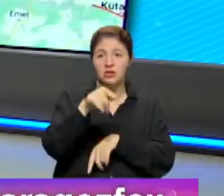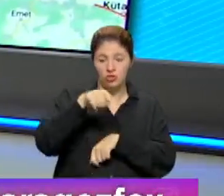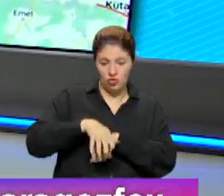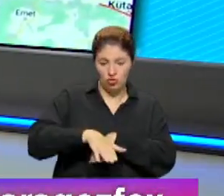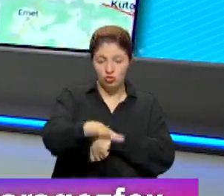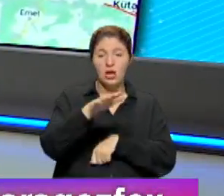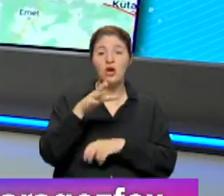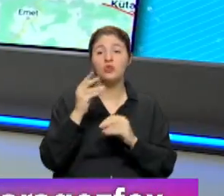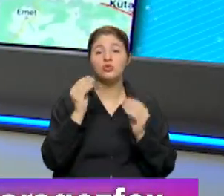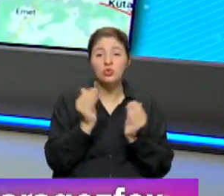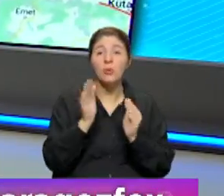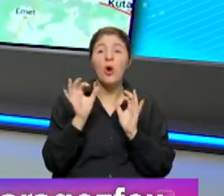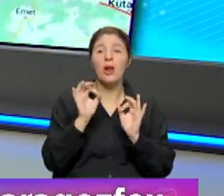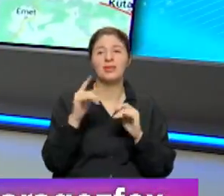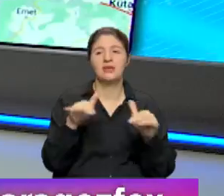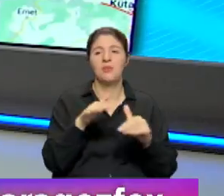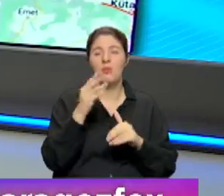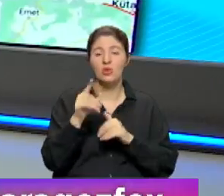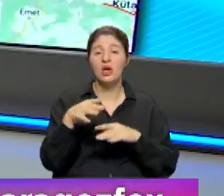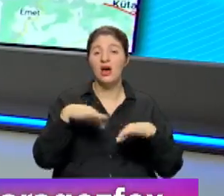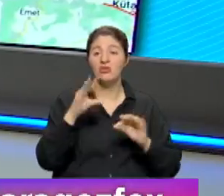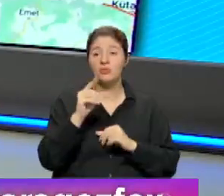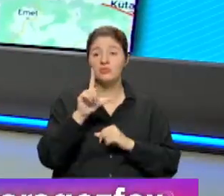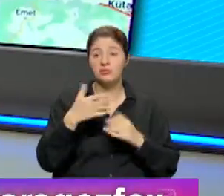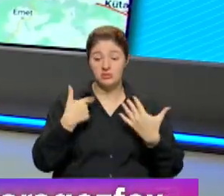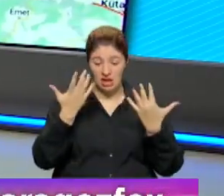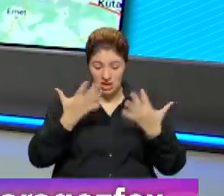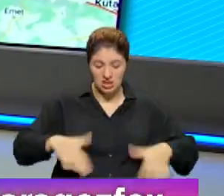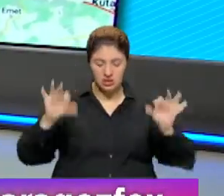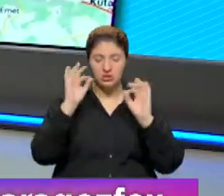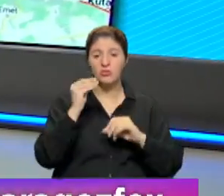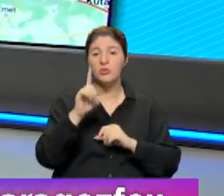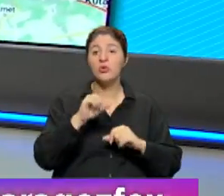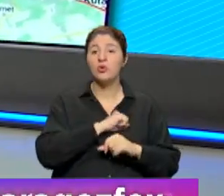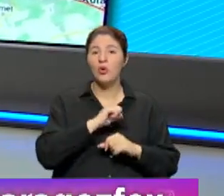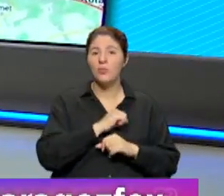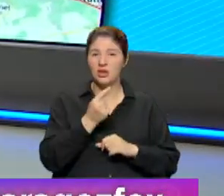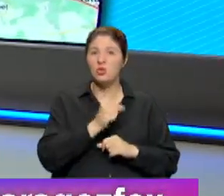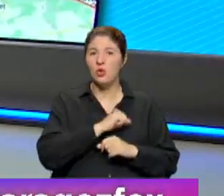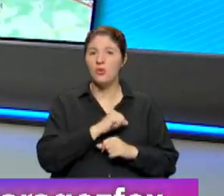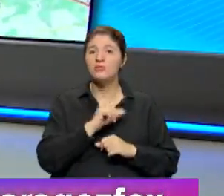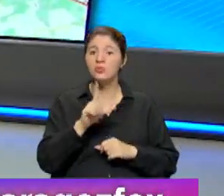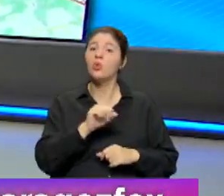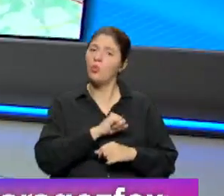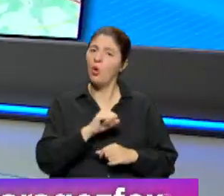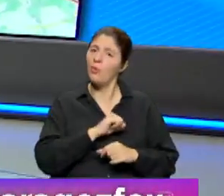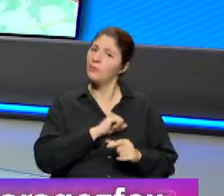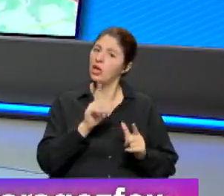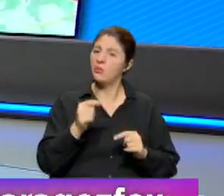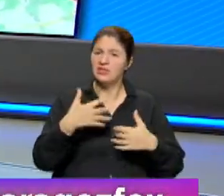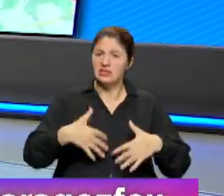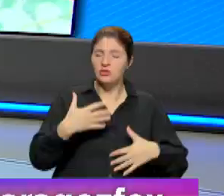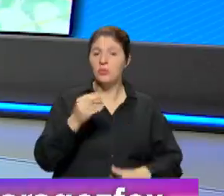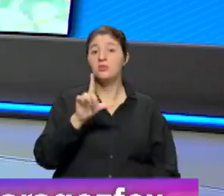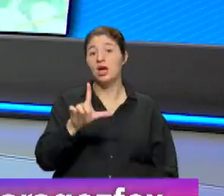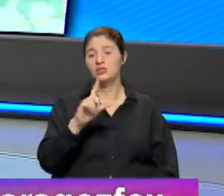deprem meydana geldi hazır olmamız gerekiyor hazırlanmam gerekiyor endişe etmemiz gerekiyor korkmak saa korkmamamız da gerekiyor